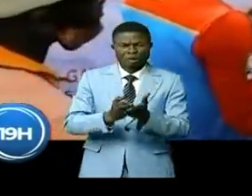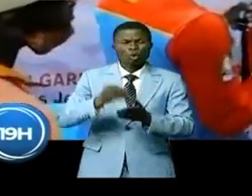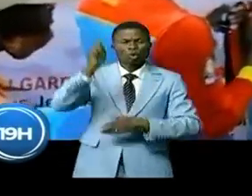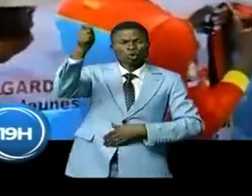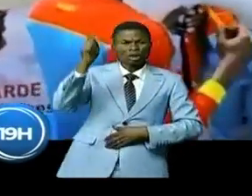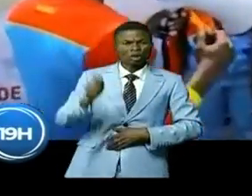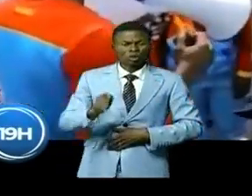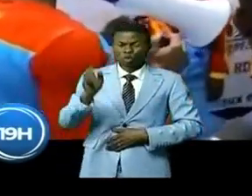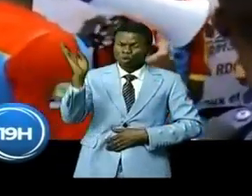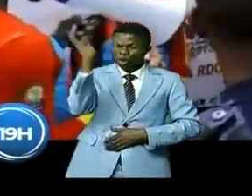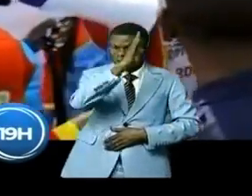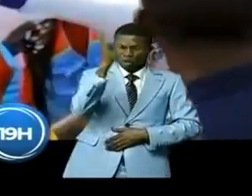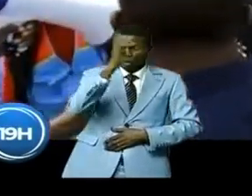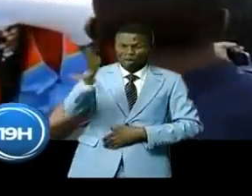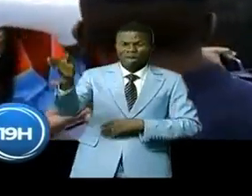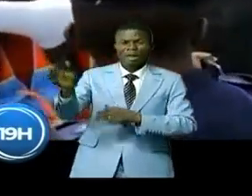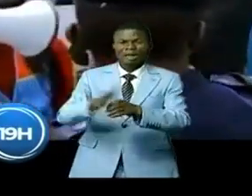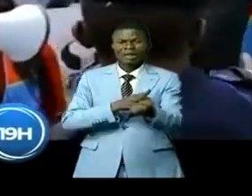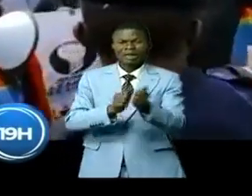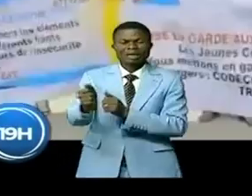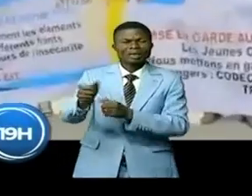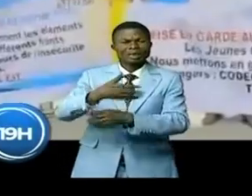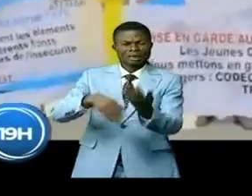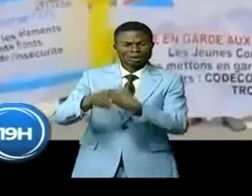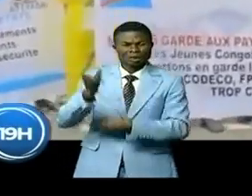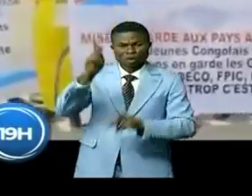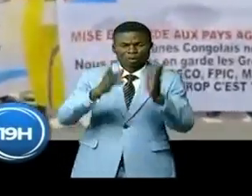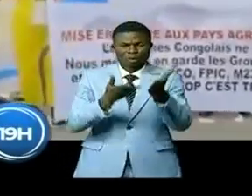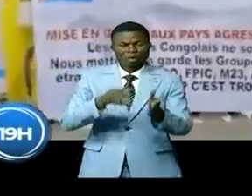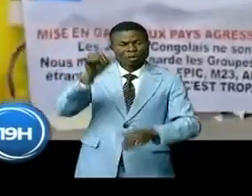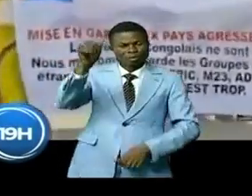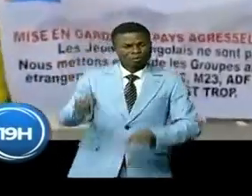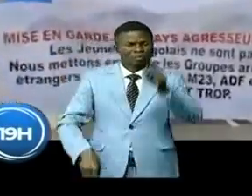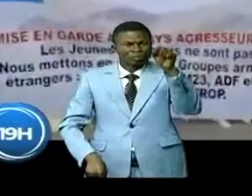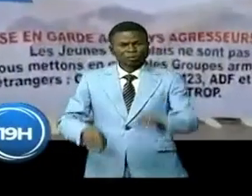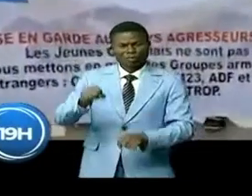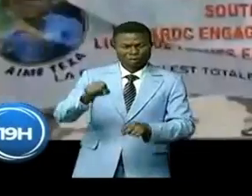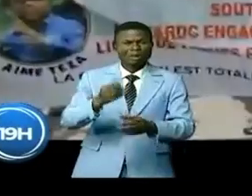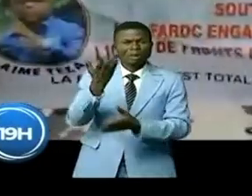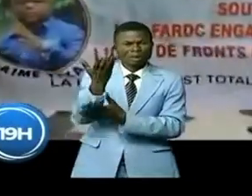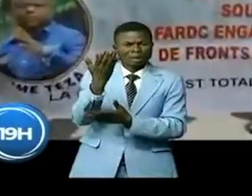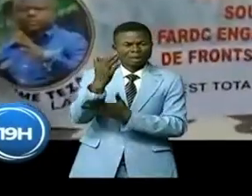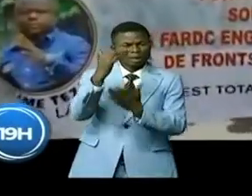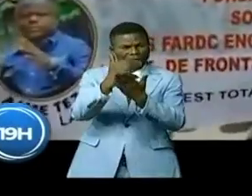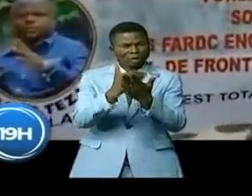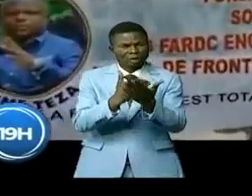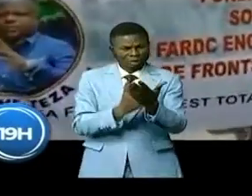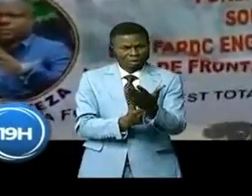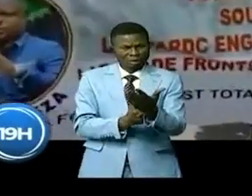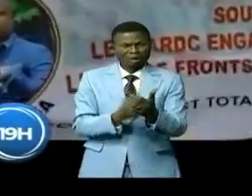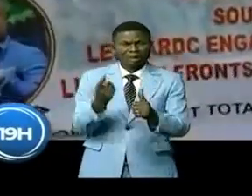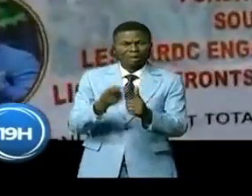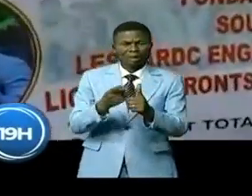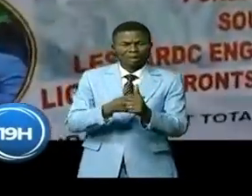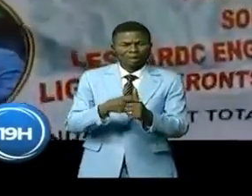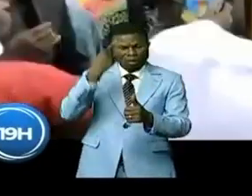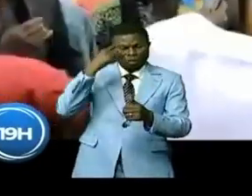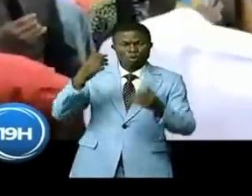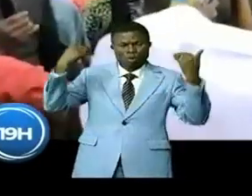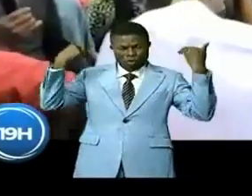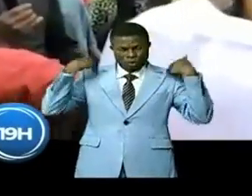qui troublent la quiétude de la population. Une marche marquée par des recommandations formulées, notamment à l'endroit des